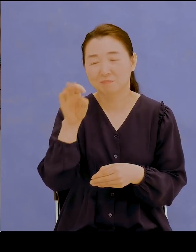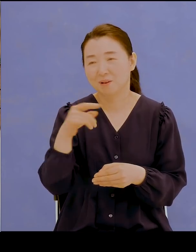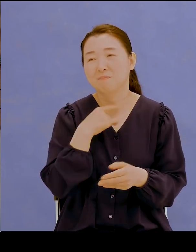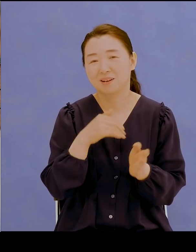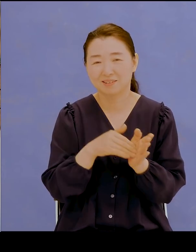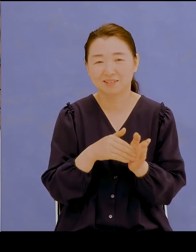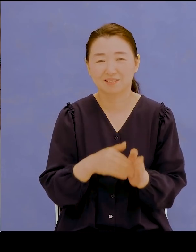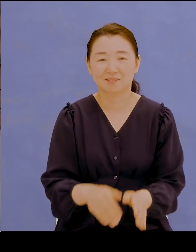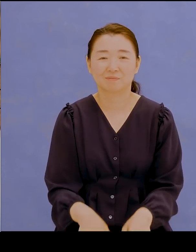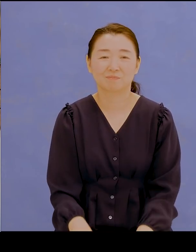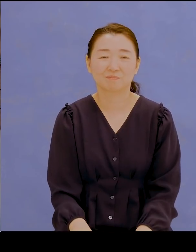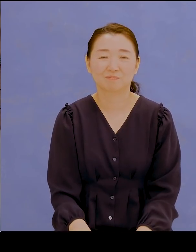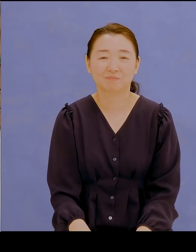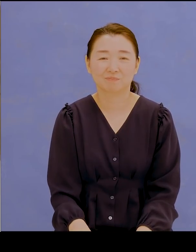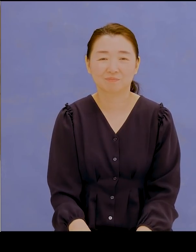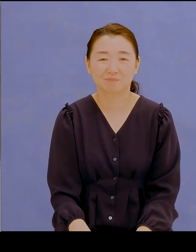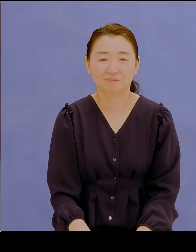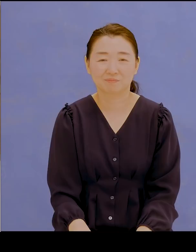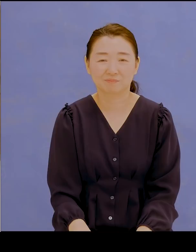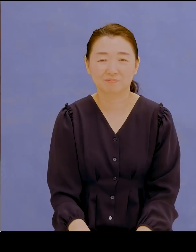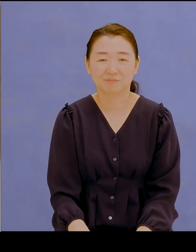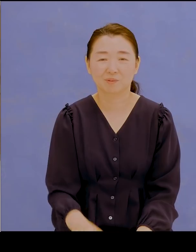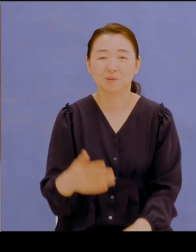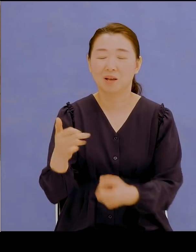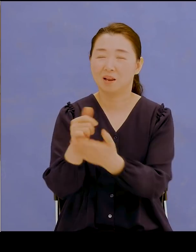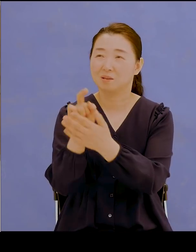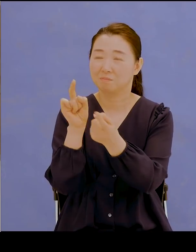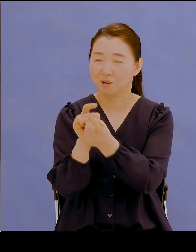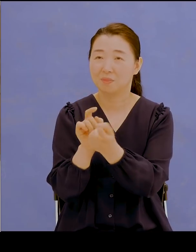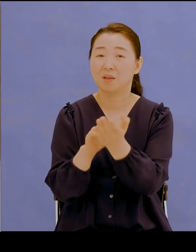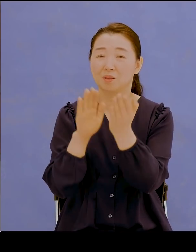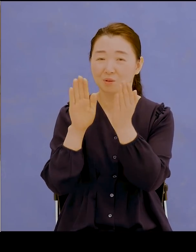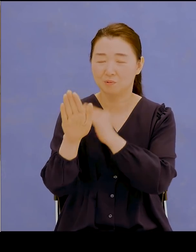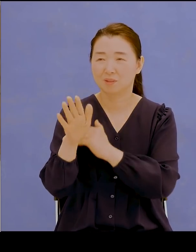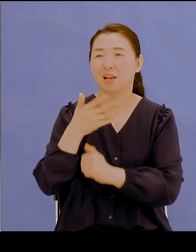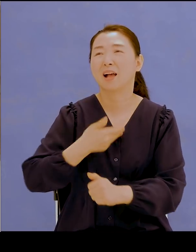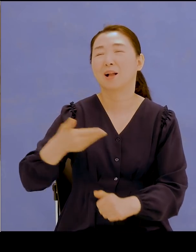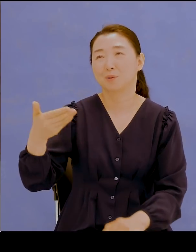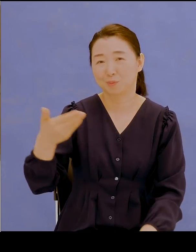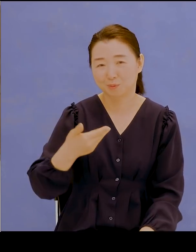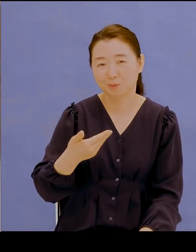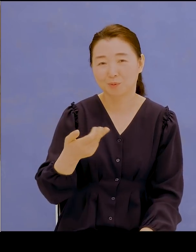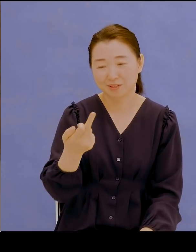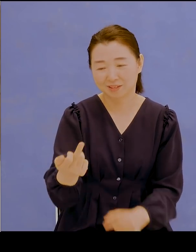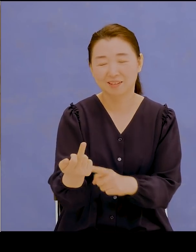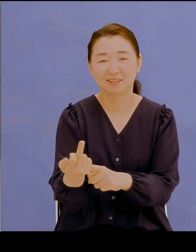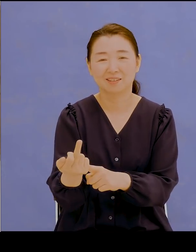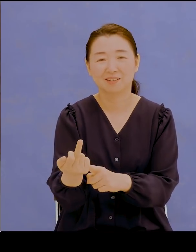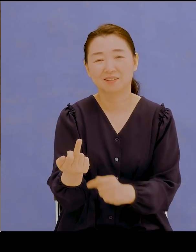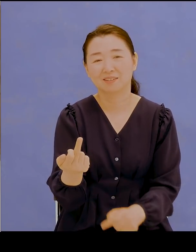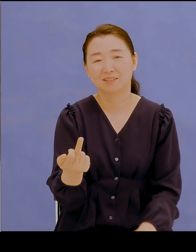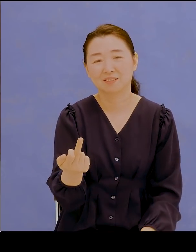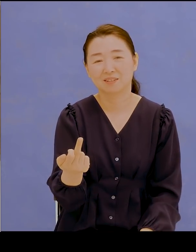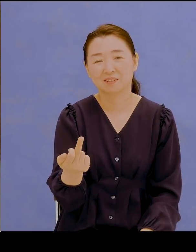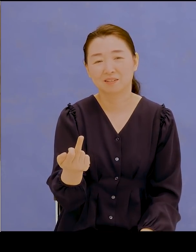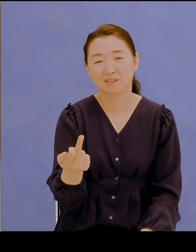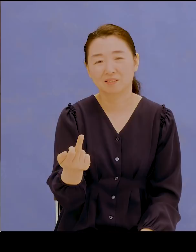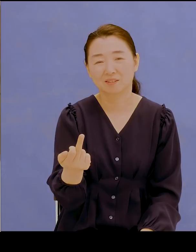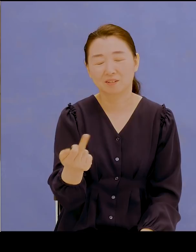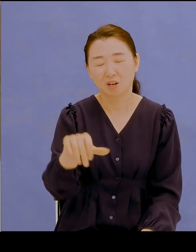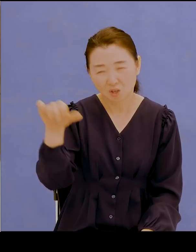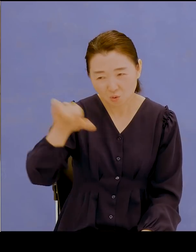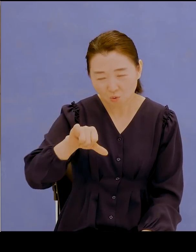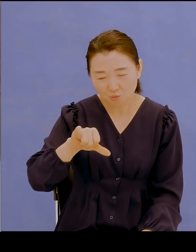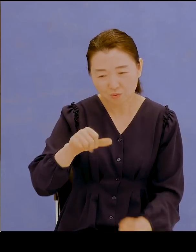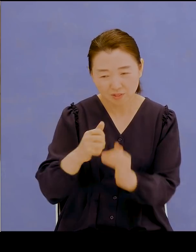그렇게 했어요. 물론 이제 긍휼히 여기기도 근데 네. 하나님이 만난 후부터는 알려주셨어요. 얘가 우리한테 그런 대상이 아니라